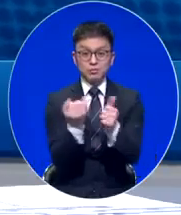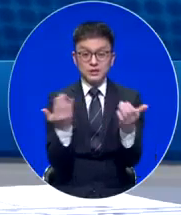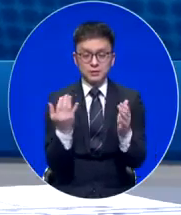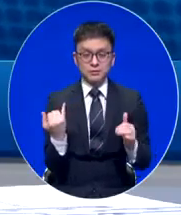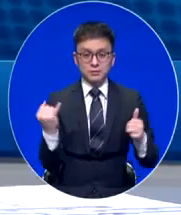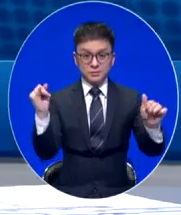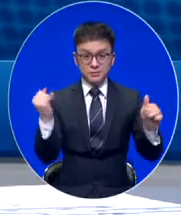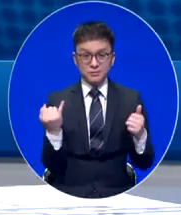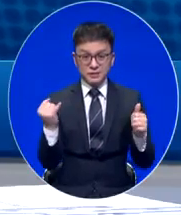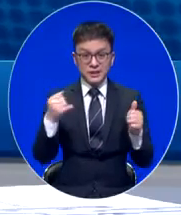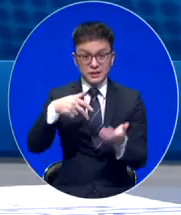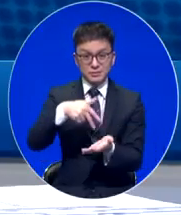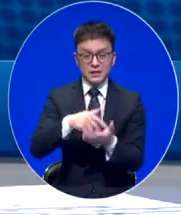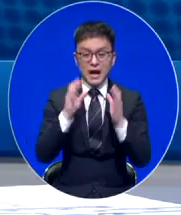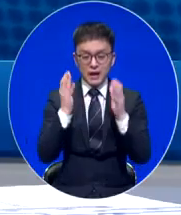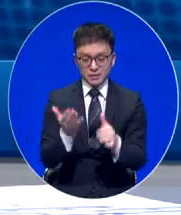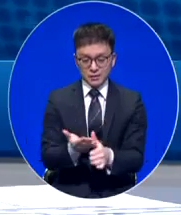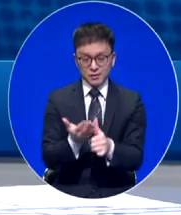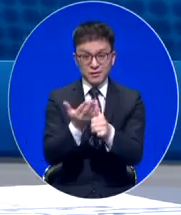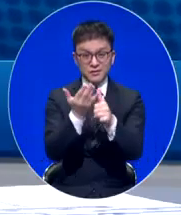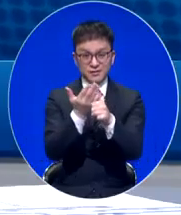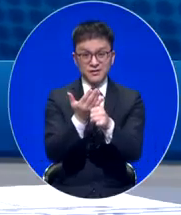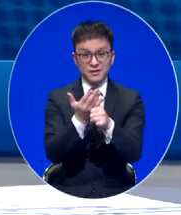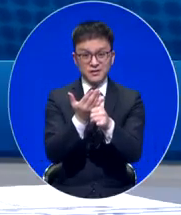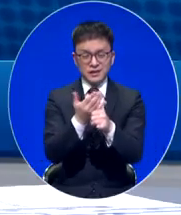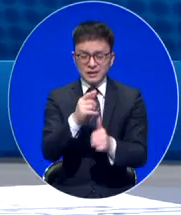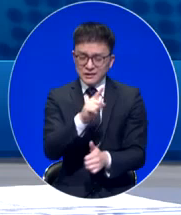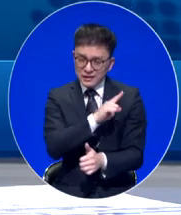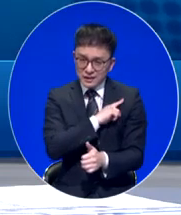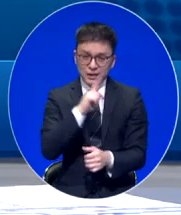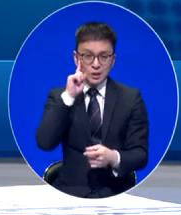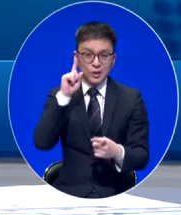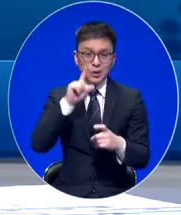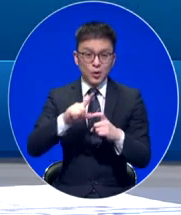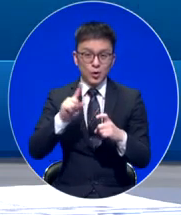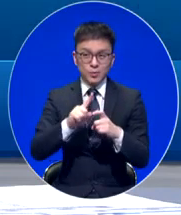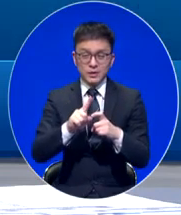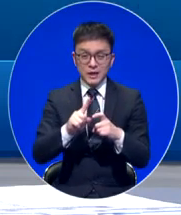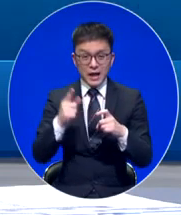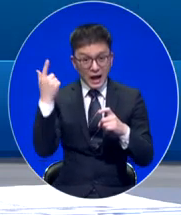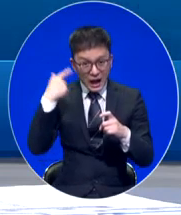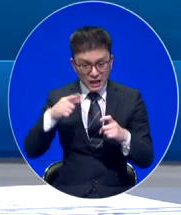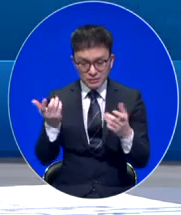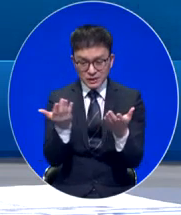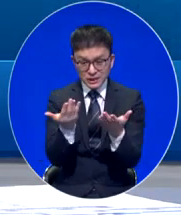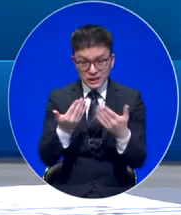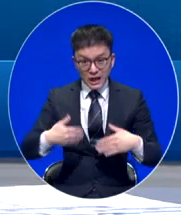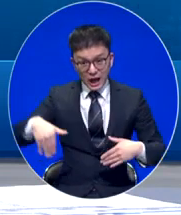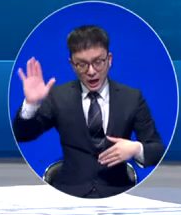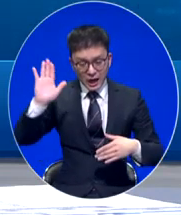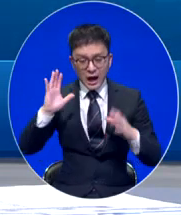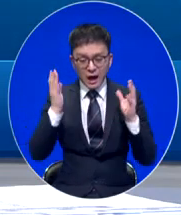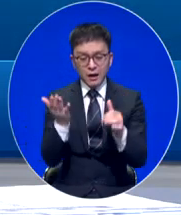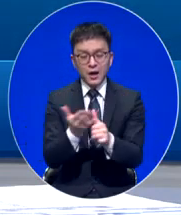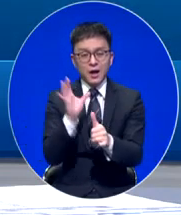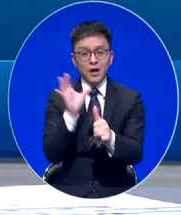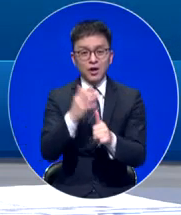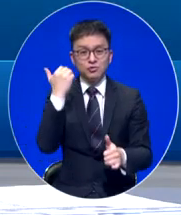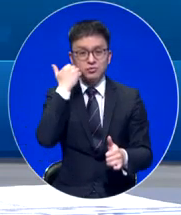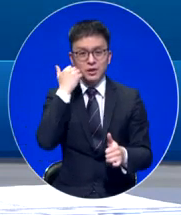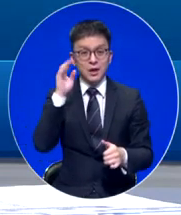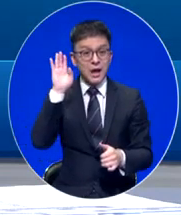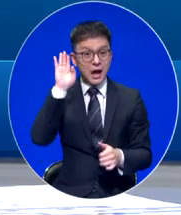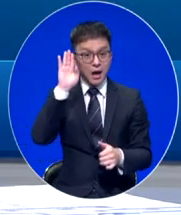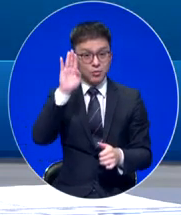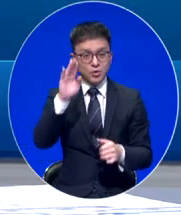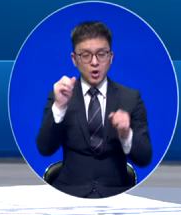맞벌이 부부에게는 출근하면 아이를 어디에 맡겨야 할지 가 가장 큰 고민일 텐데요 얼마 남지 않은 겨울 방학을